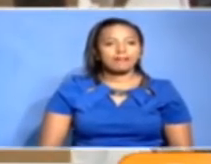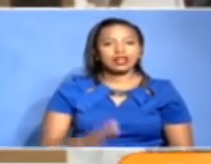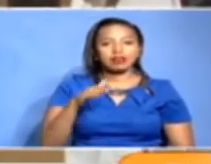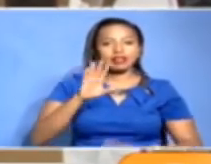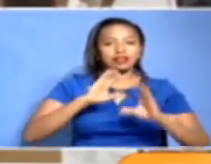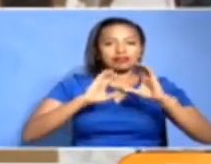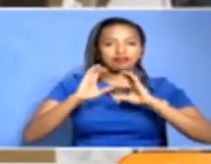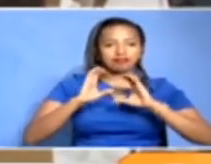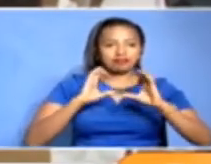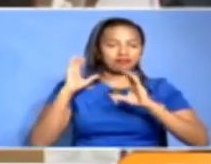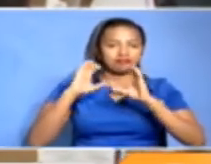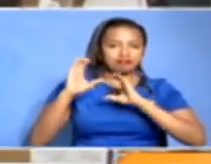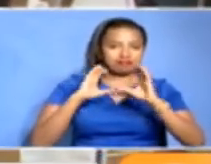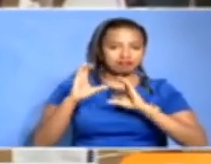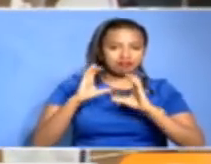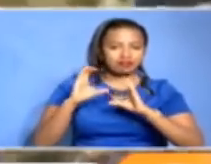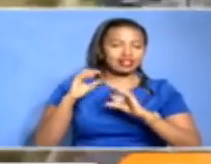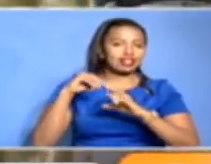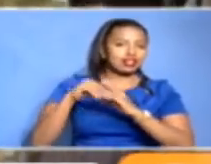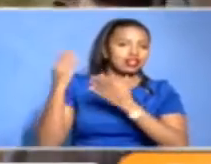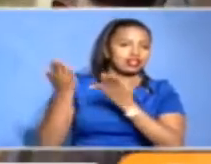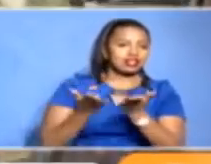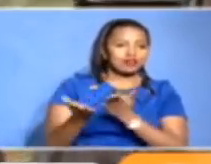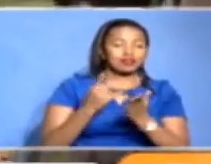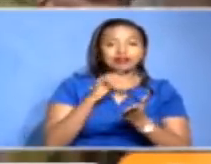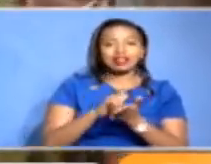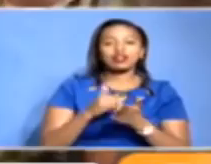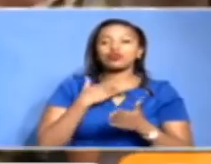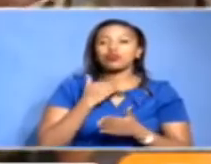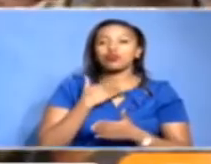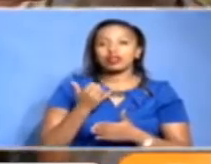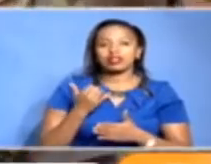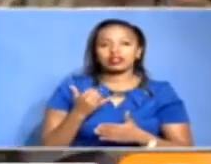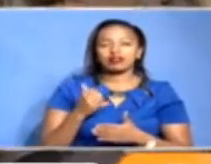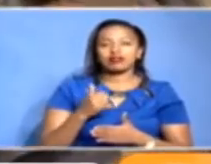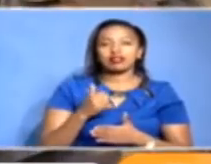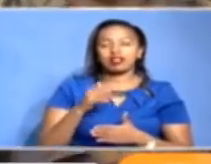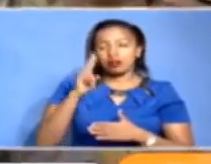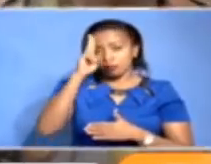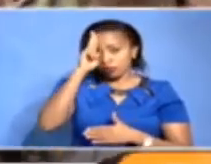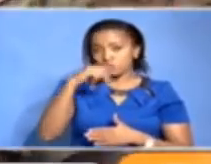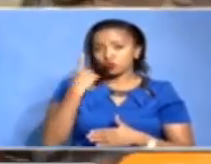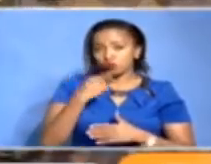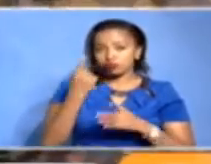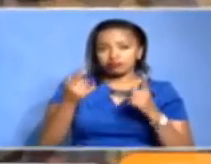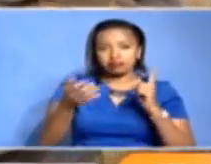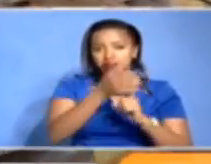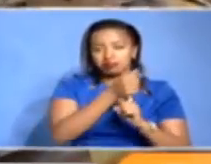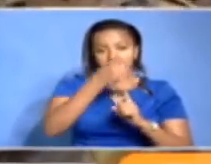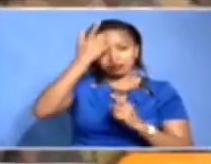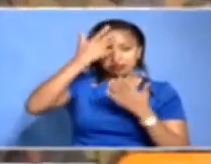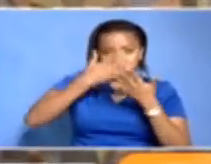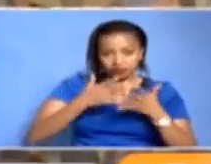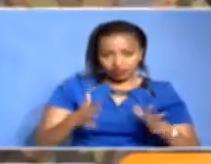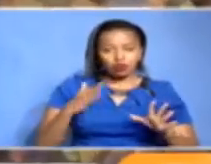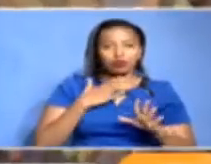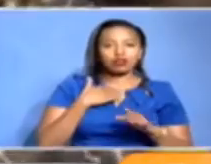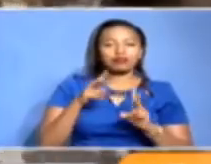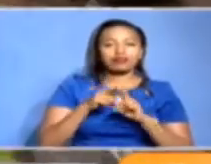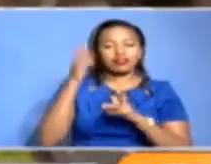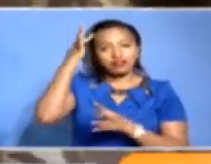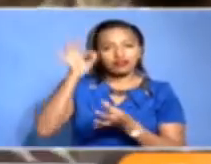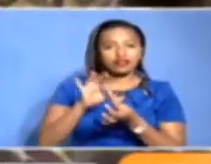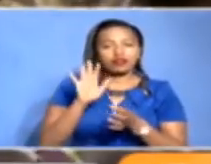Akizungumza katika hafla hiyo, Rais Kenyatta aliwataka waliofuzu kudumisha nidhamu na uadilifu katika utendakazi wao. Rais pia